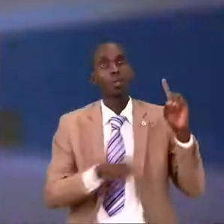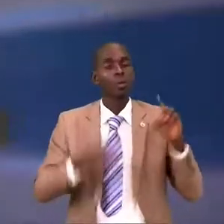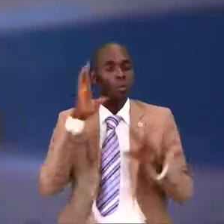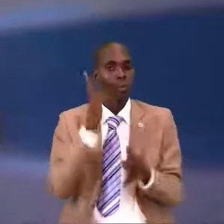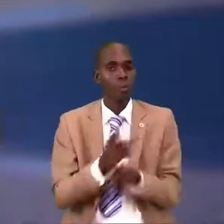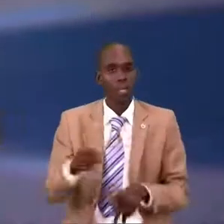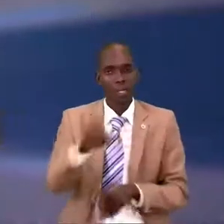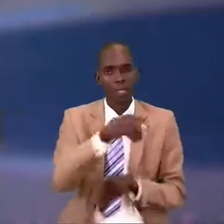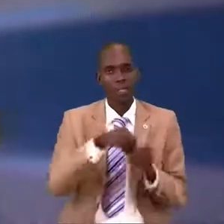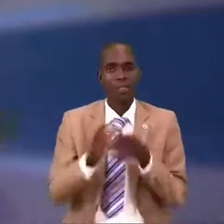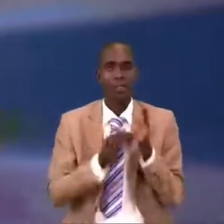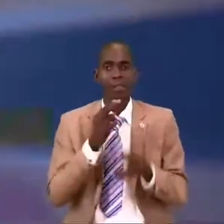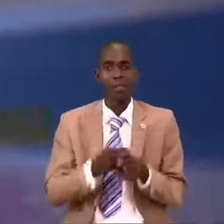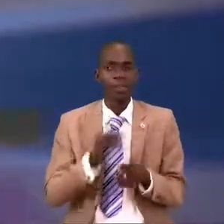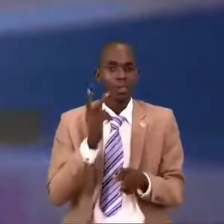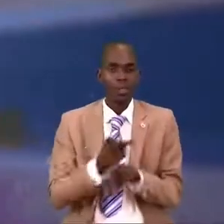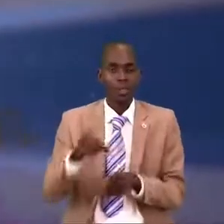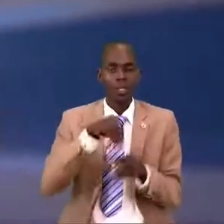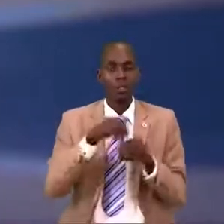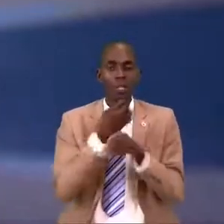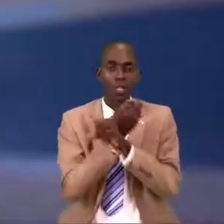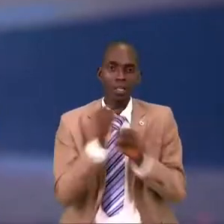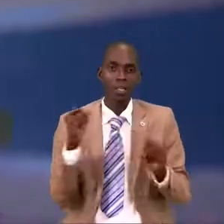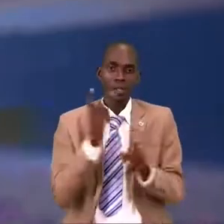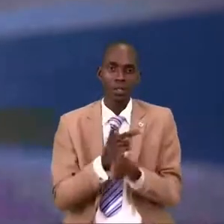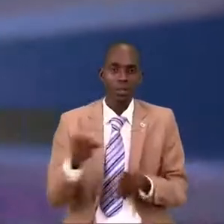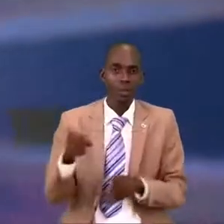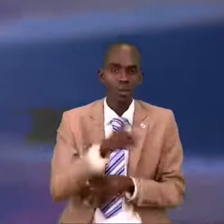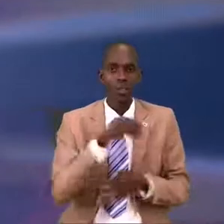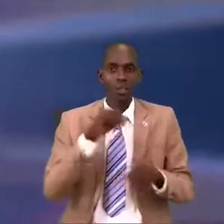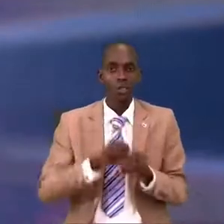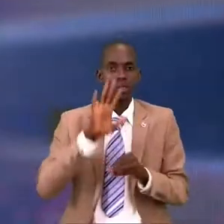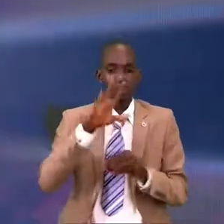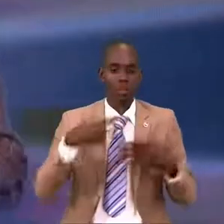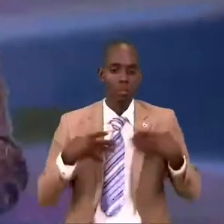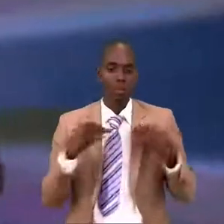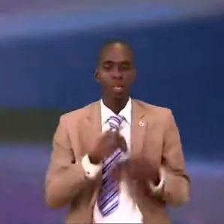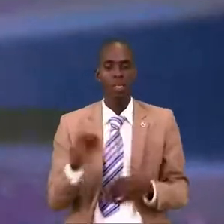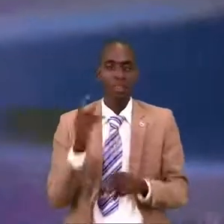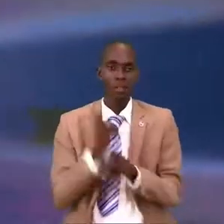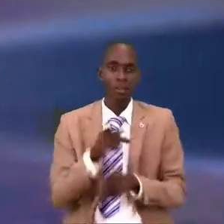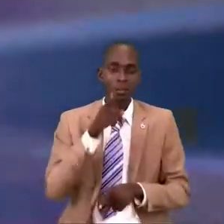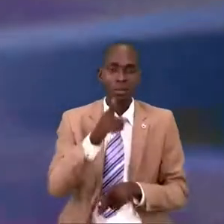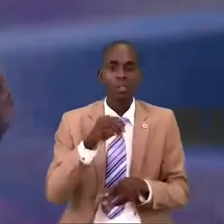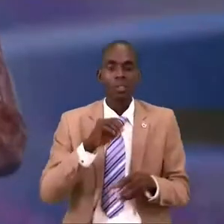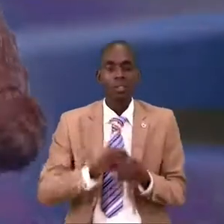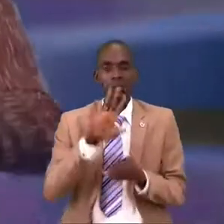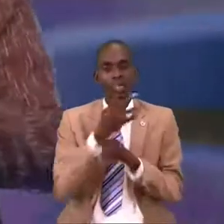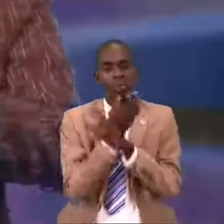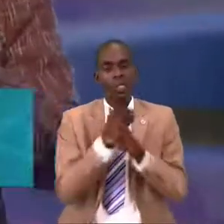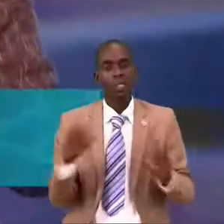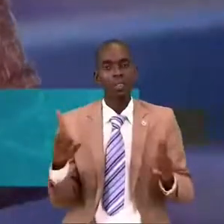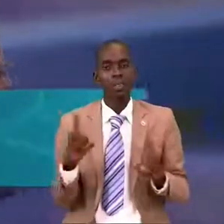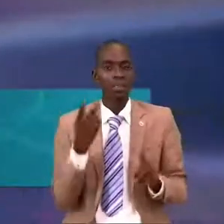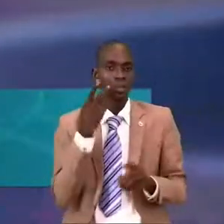sa guérison. Il va te garder dans ta délivrance. Romains au chapitre 12. Lisons le verset 1er. En